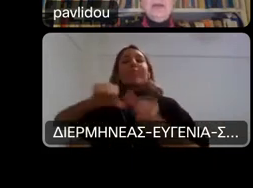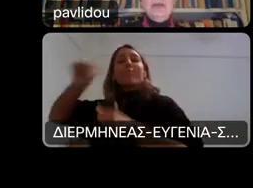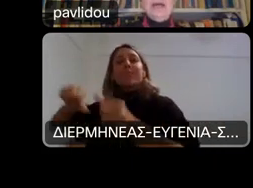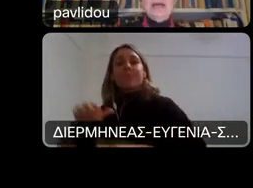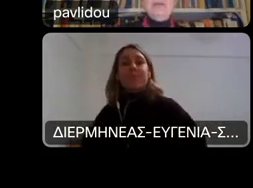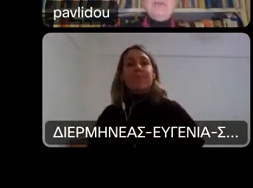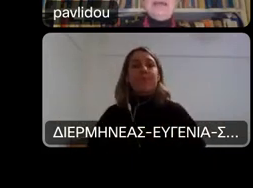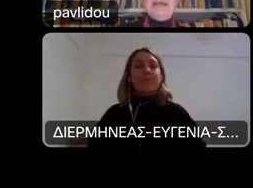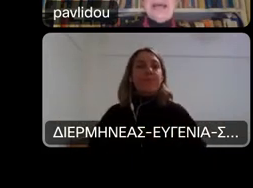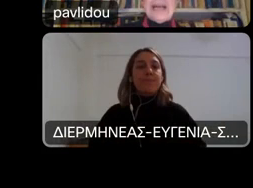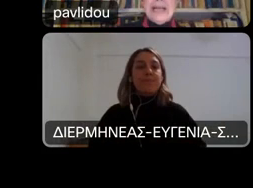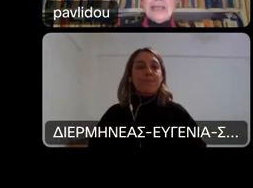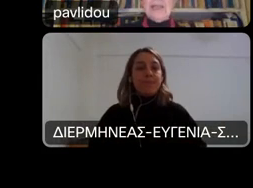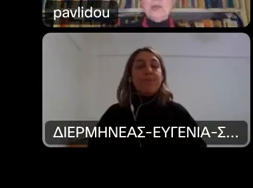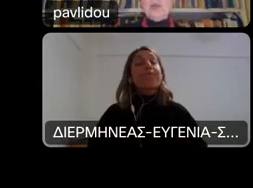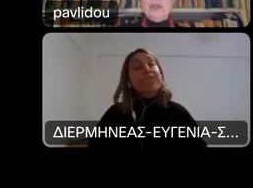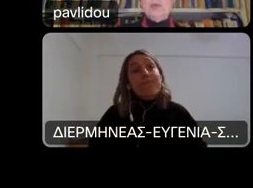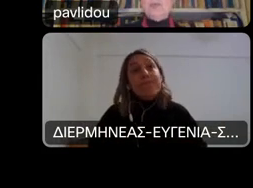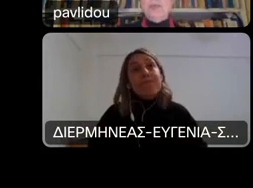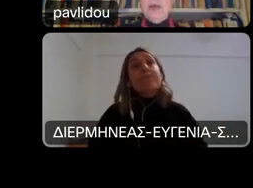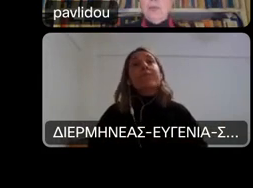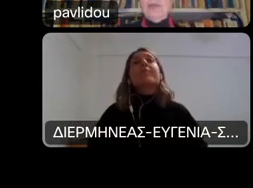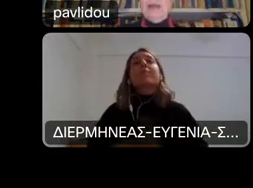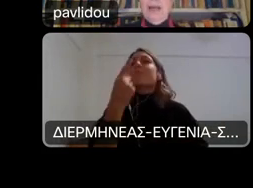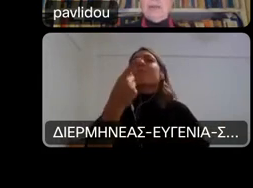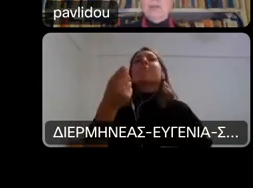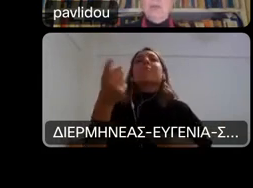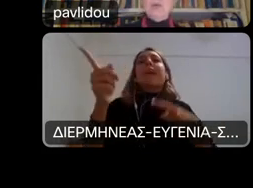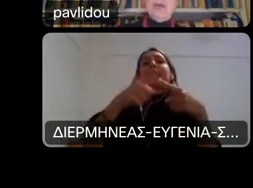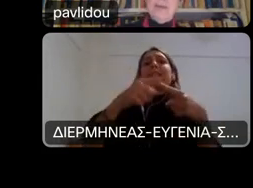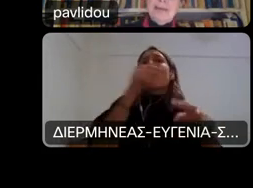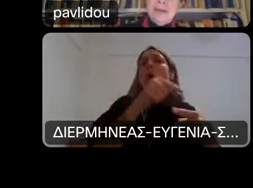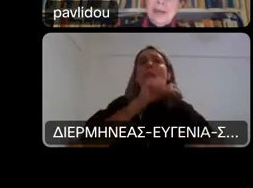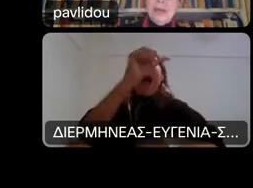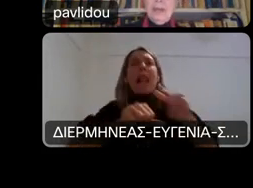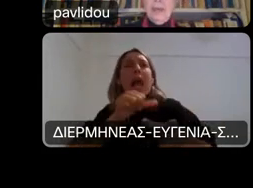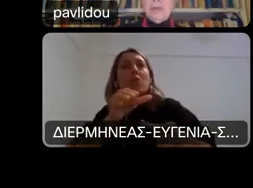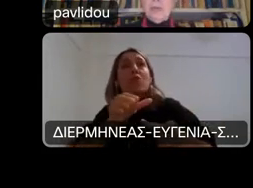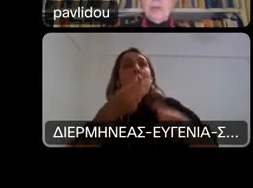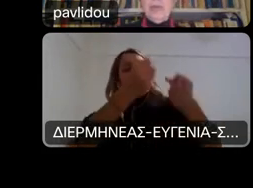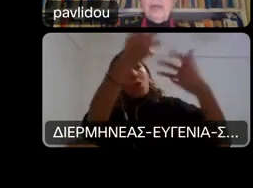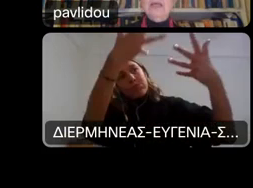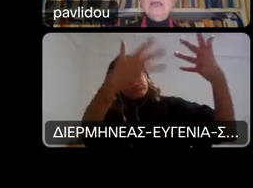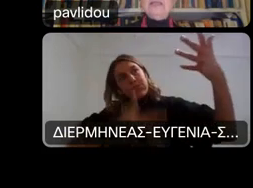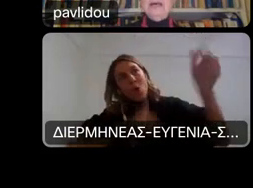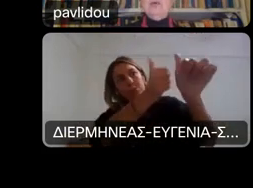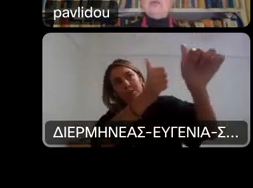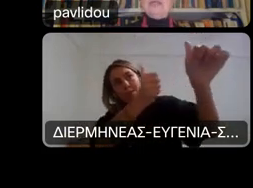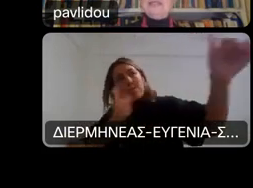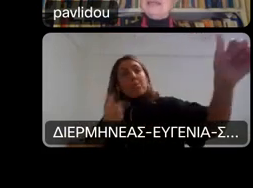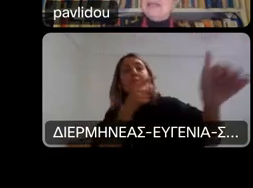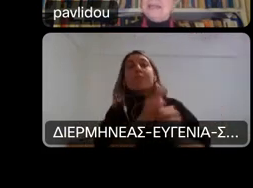Θα πρέπει να κάνουμε ιεράρχηση των τύπων που θέλουμε να αλλάξουμε. Όπως επανειλημμένα έχει διαπιστωθεί,